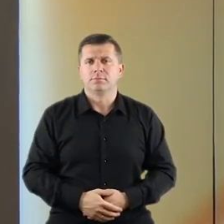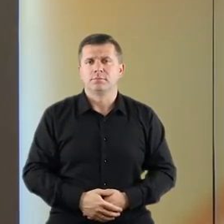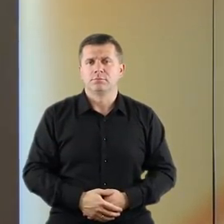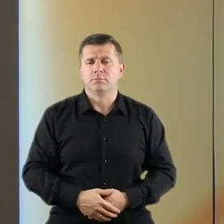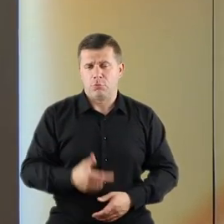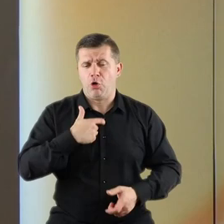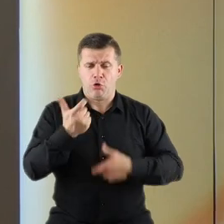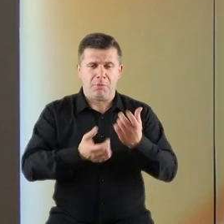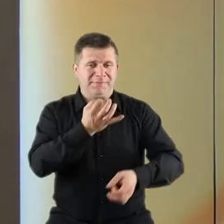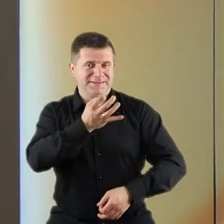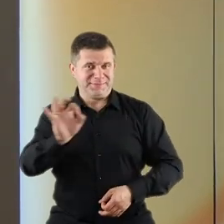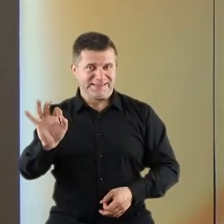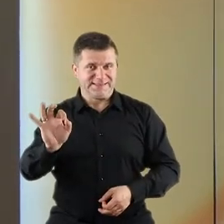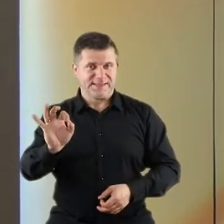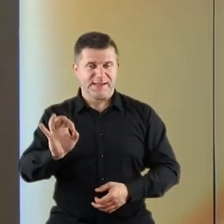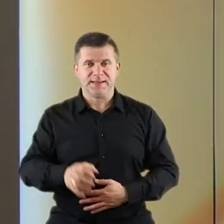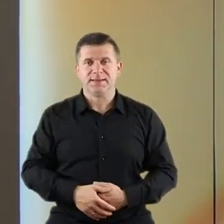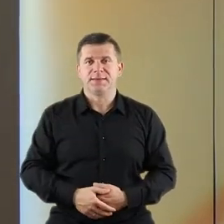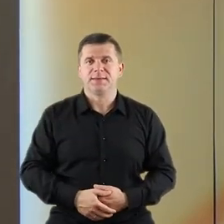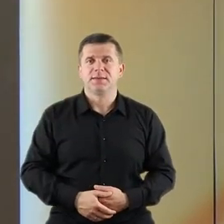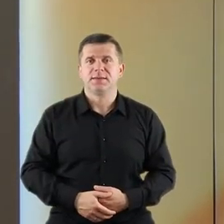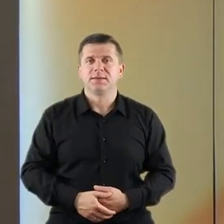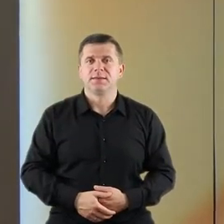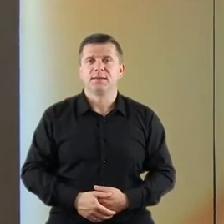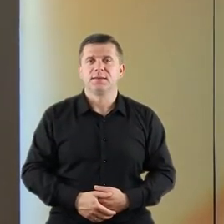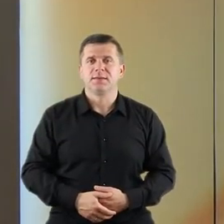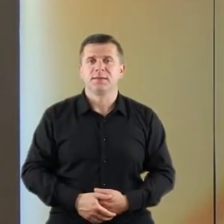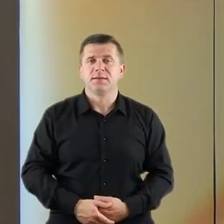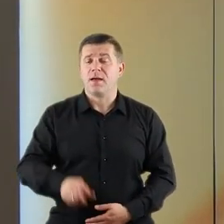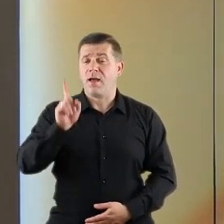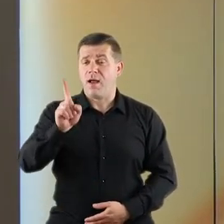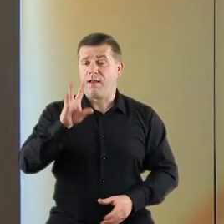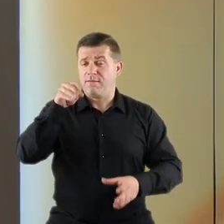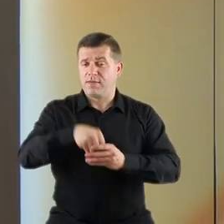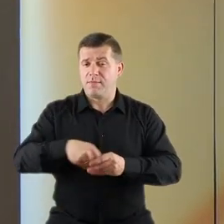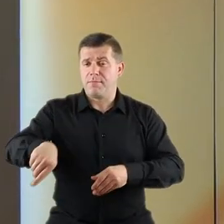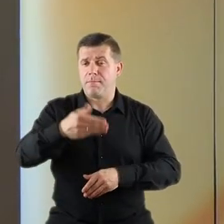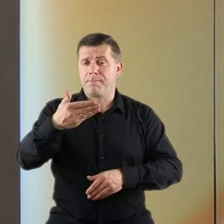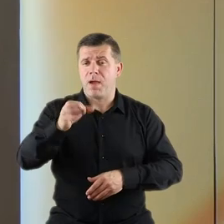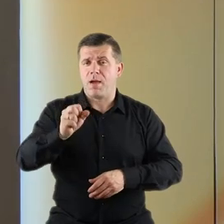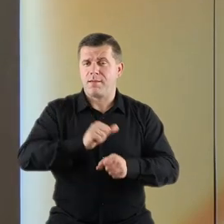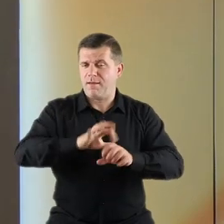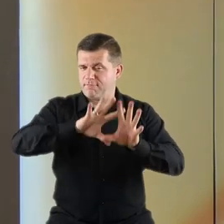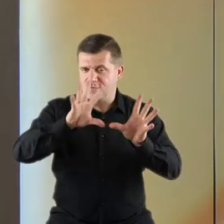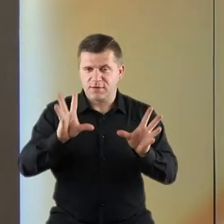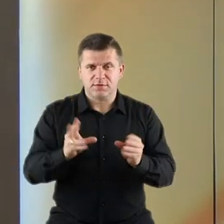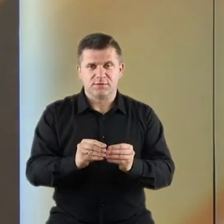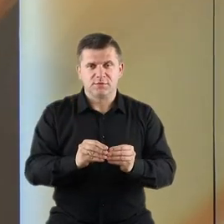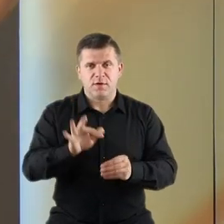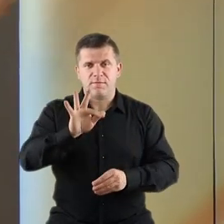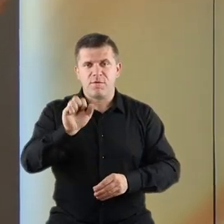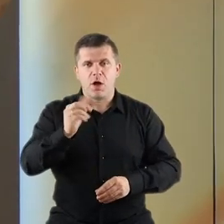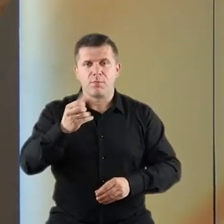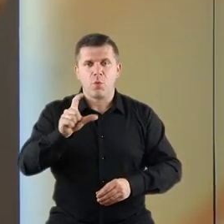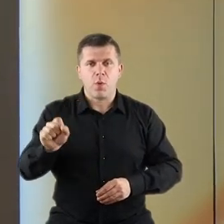zrobiłam to specjalnie przyznaję się ale w tych formach magicznych jest właściwie wszystko mamy uroki